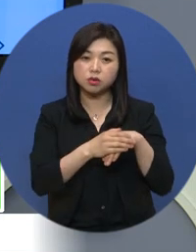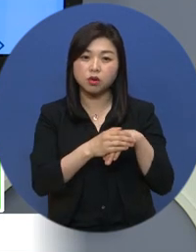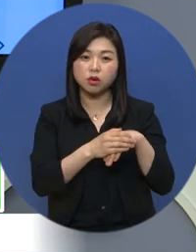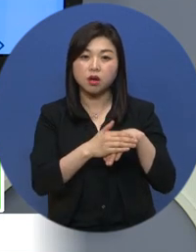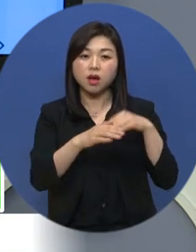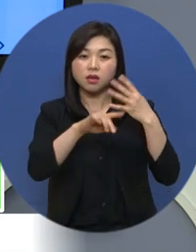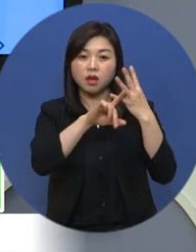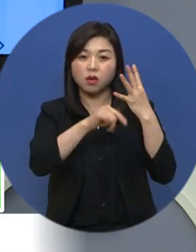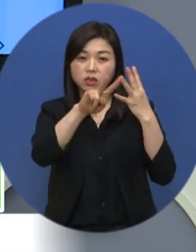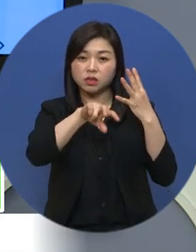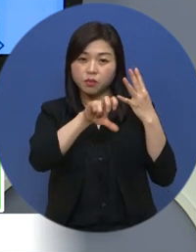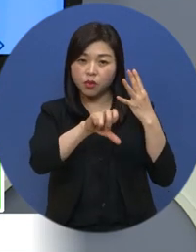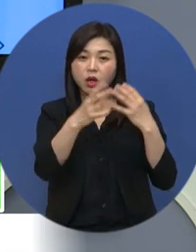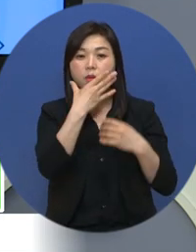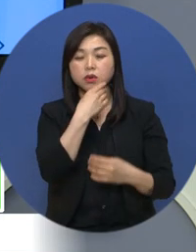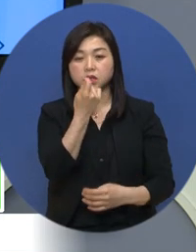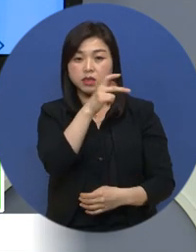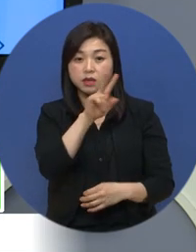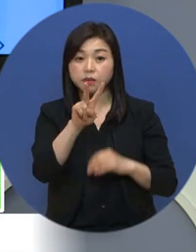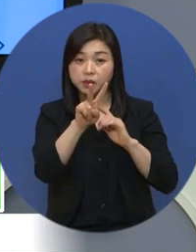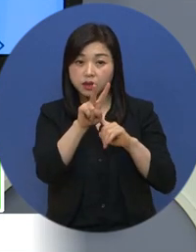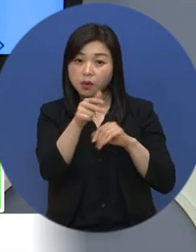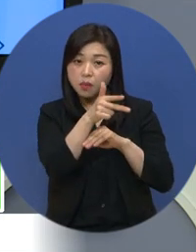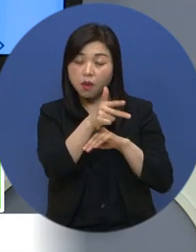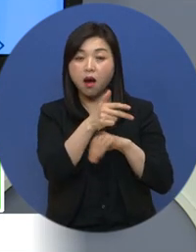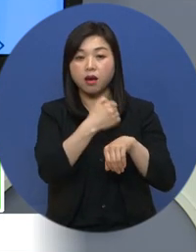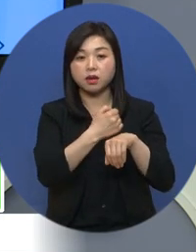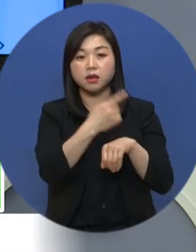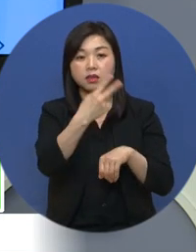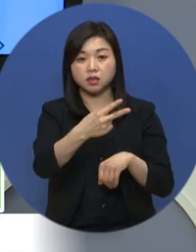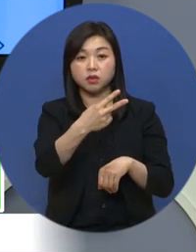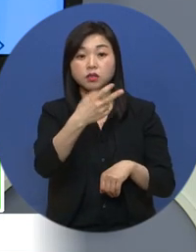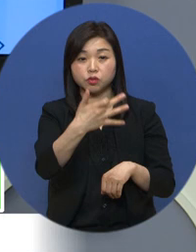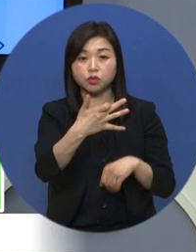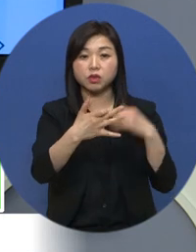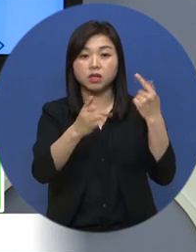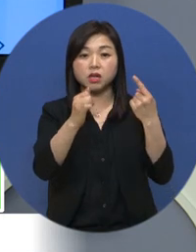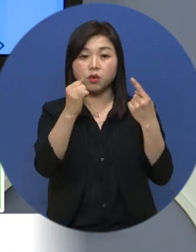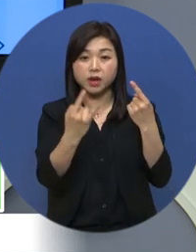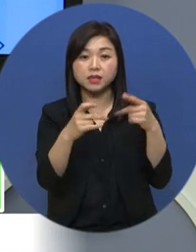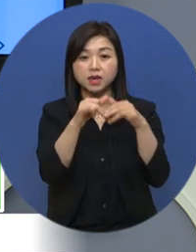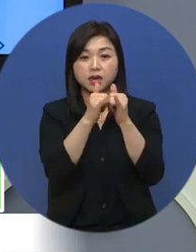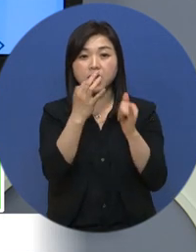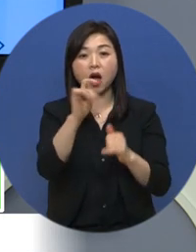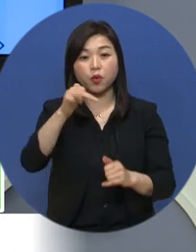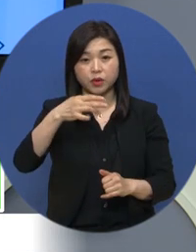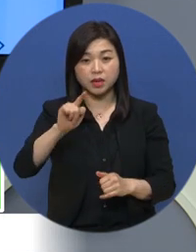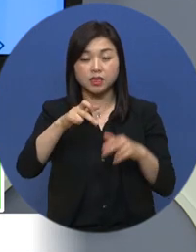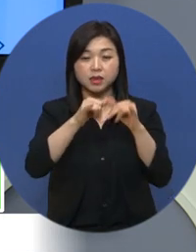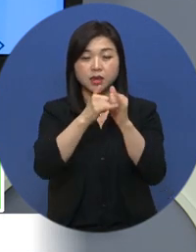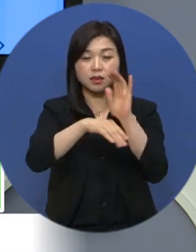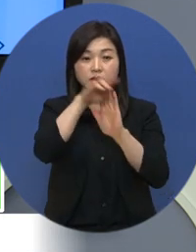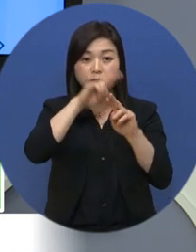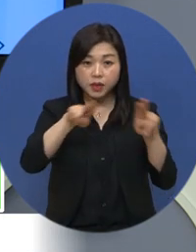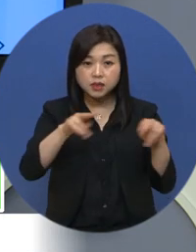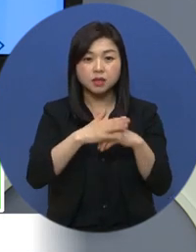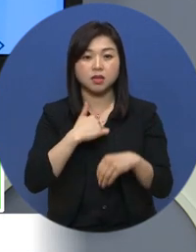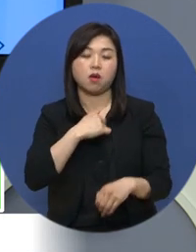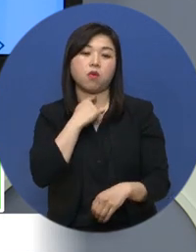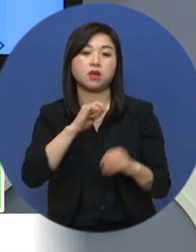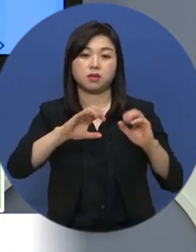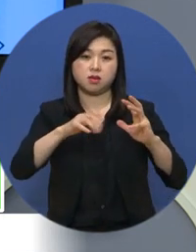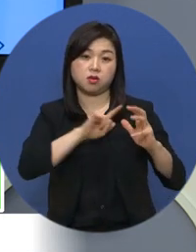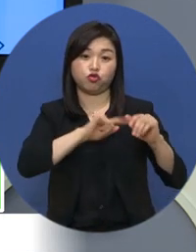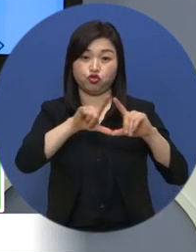복귀 tv 스튜디오에서 진행된 2010 꼬 제 1 회 장애인 아고라는 장애등급제 폐지 내가 바라는 세상은 이라는